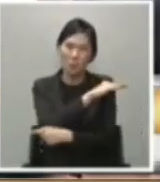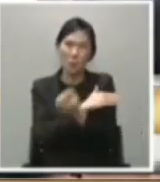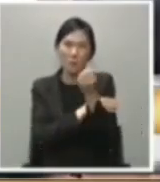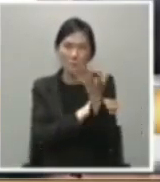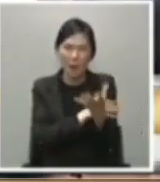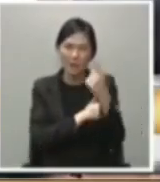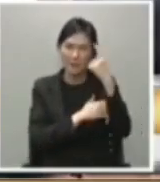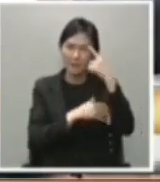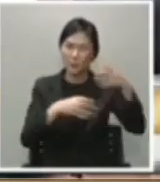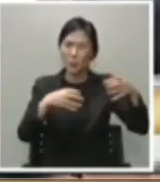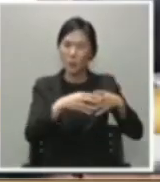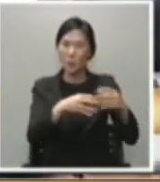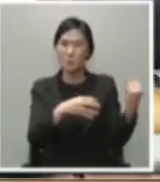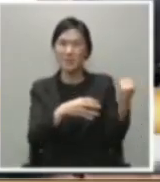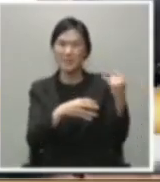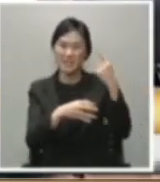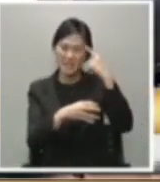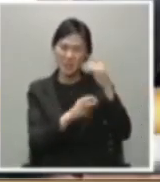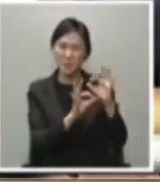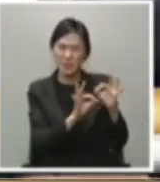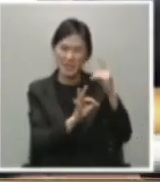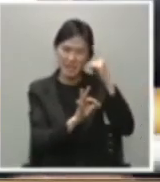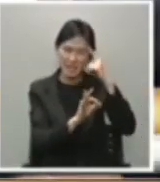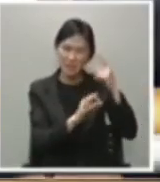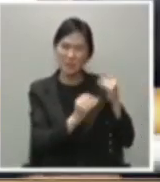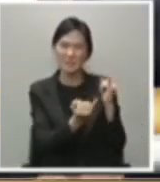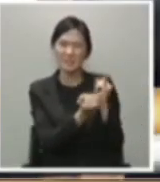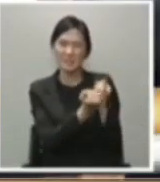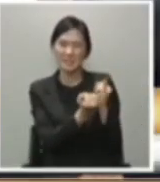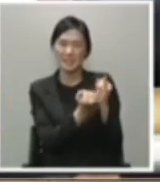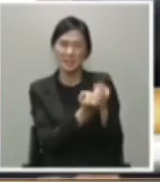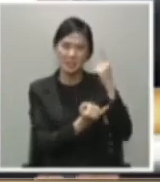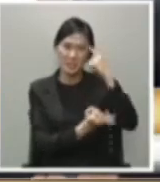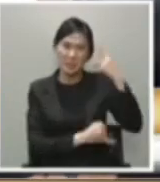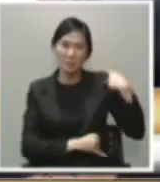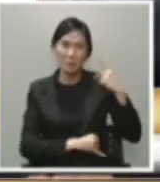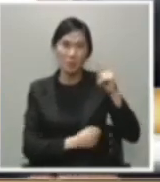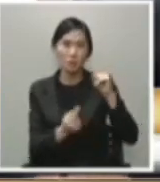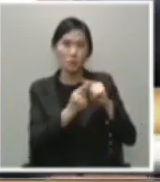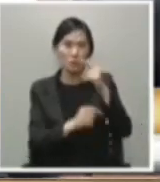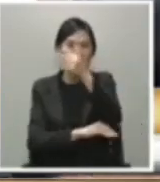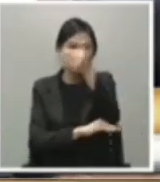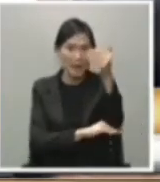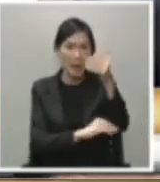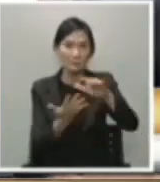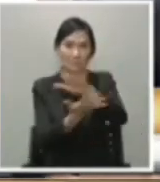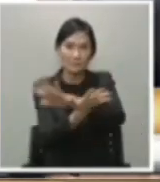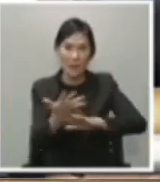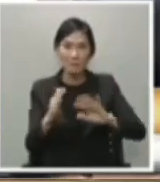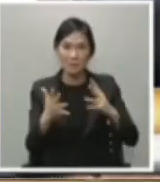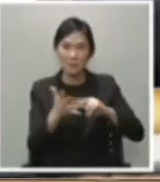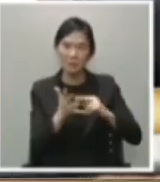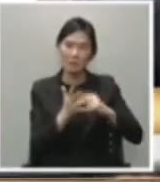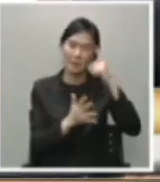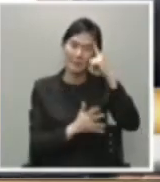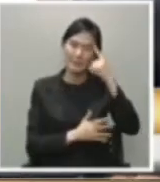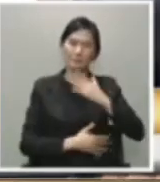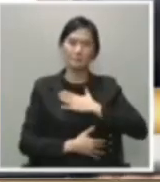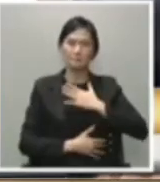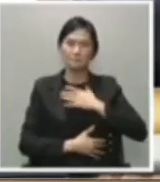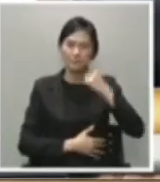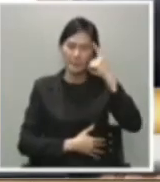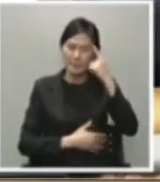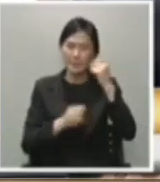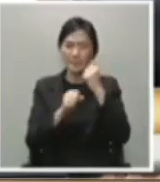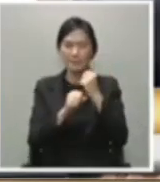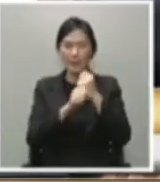คนชั่วซึ่งเป็นพวกตนเองไม่คำนึงถึงประโยชน์ของประเทศชาติและความผาสุกของประชาชนบริหารราชการ